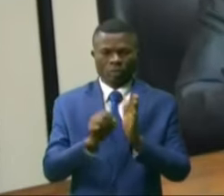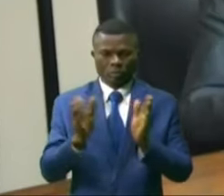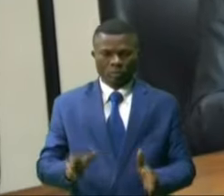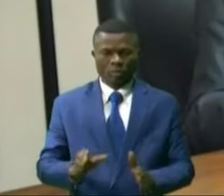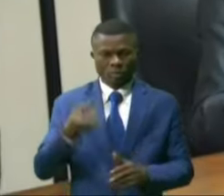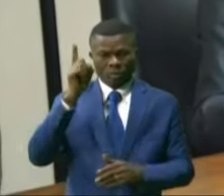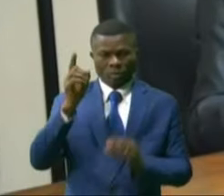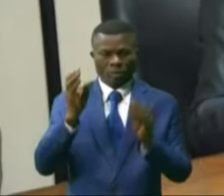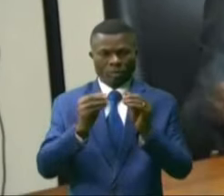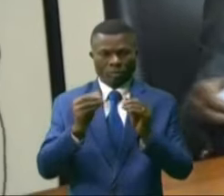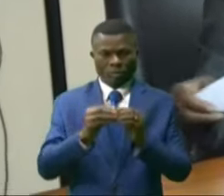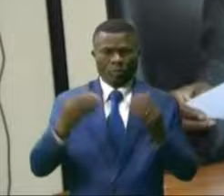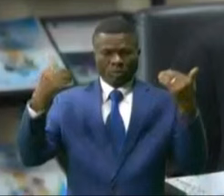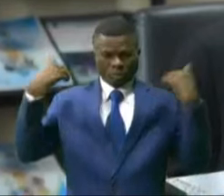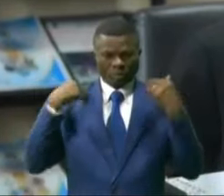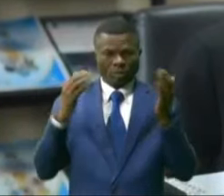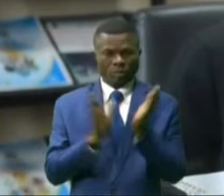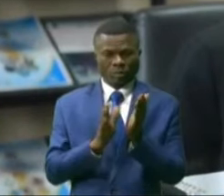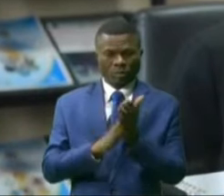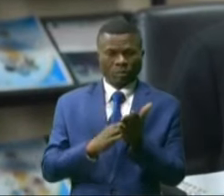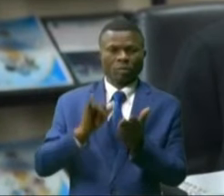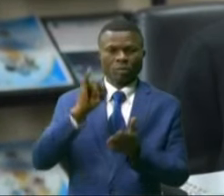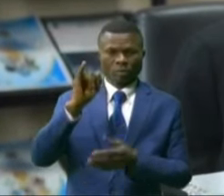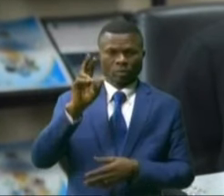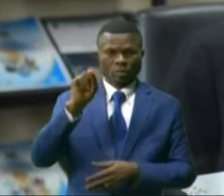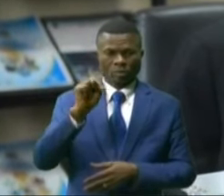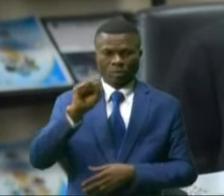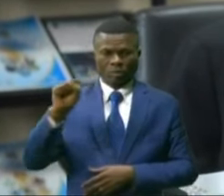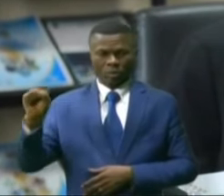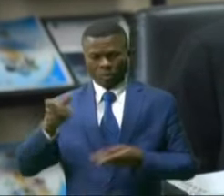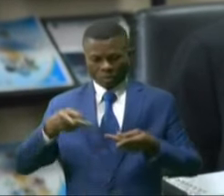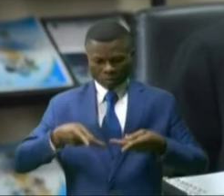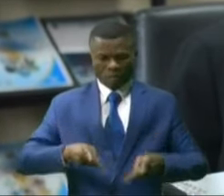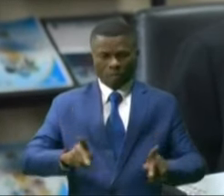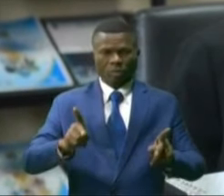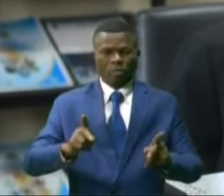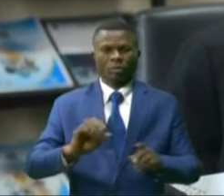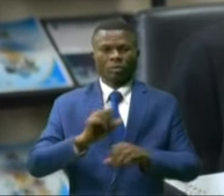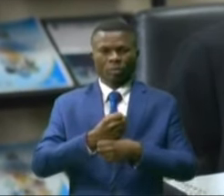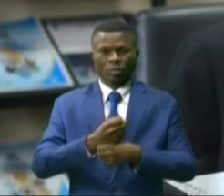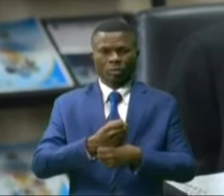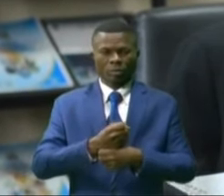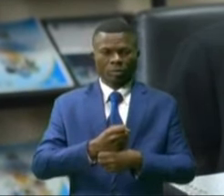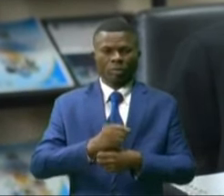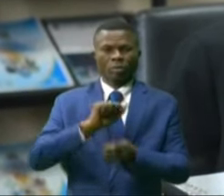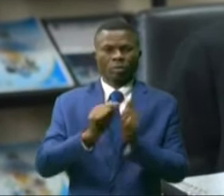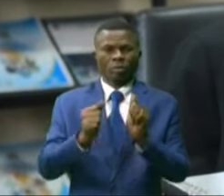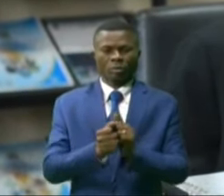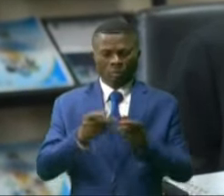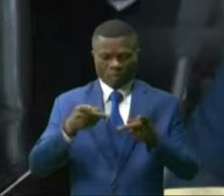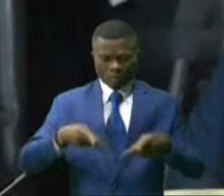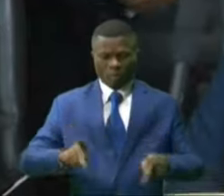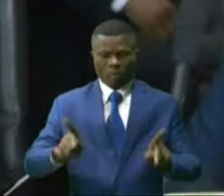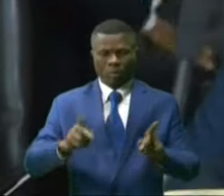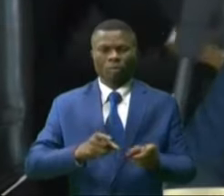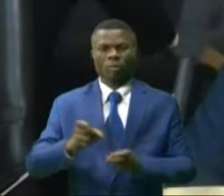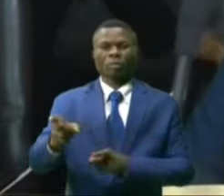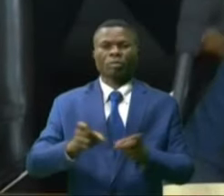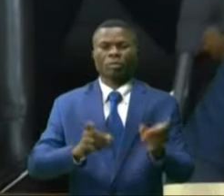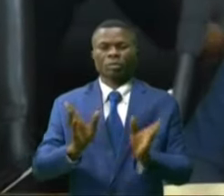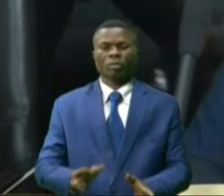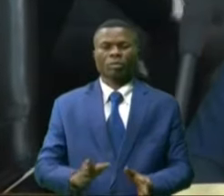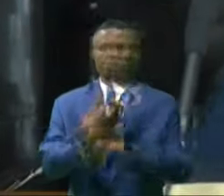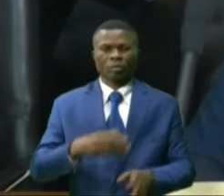premiers conseils d'administration, de l'INES, a permis de mettre en place des paramètres pouvant servir de guide dans